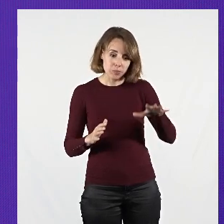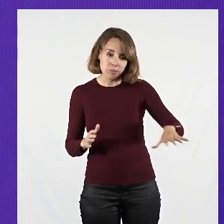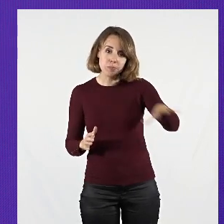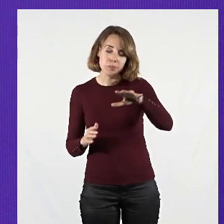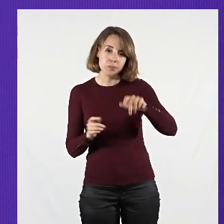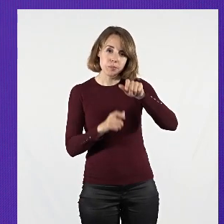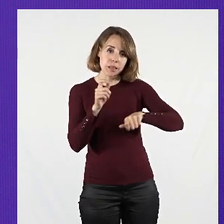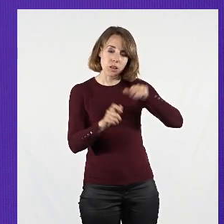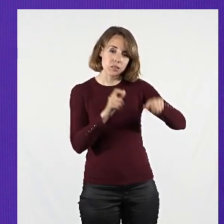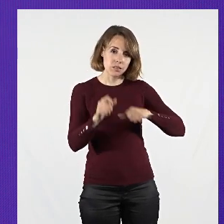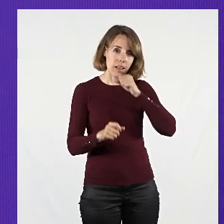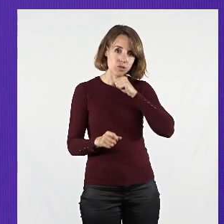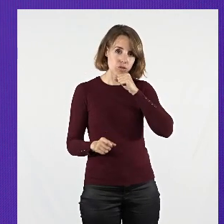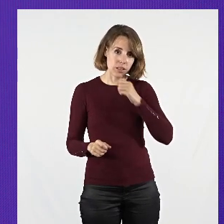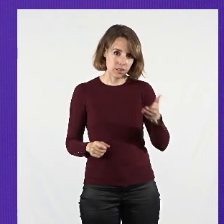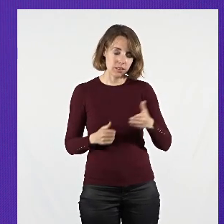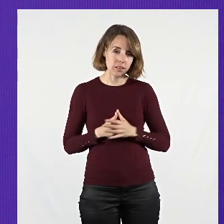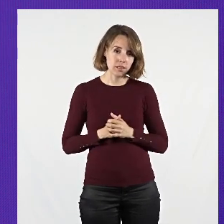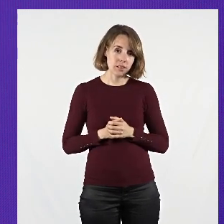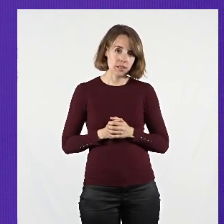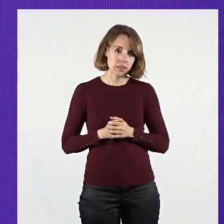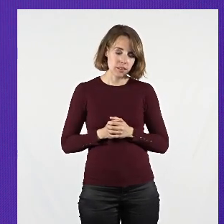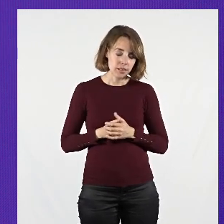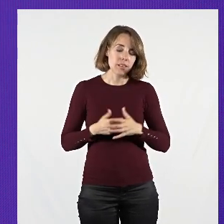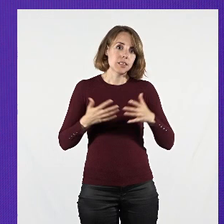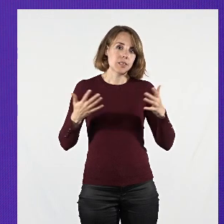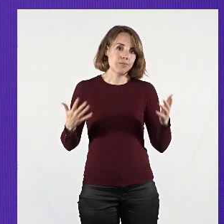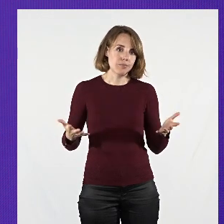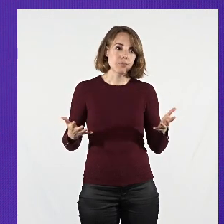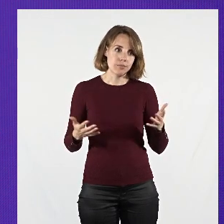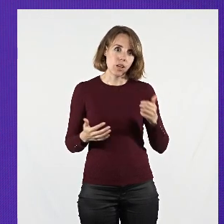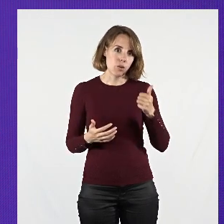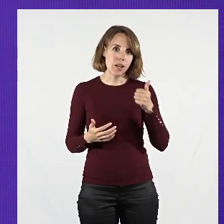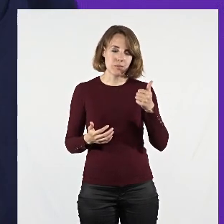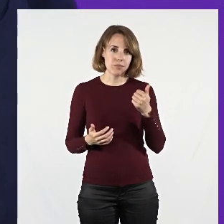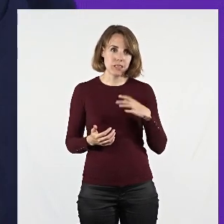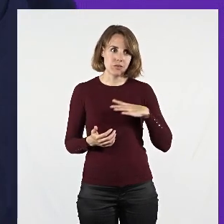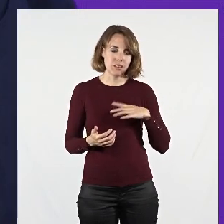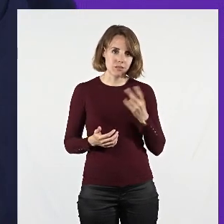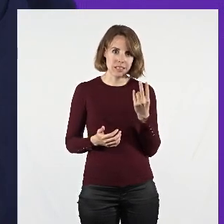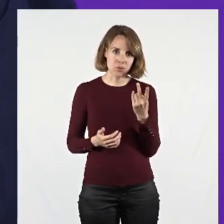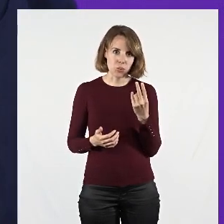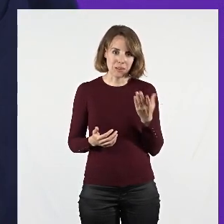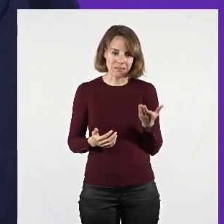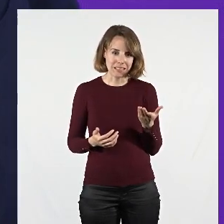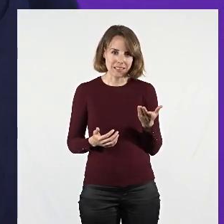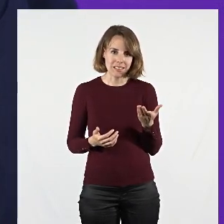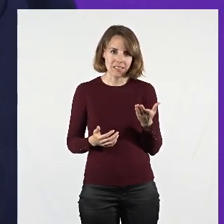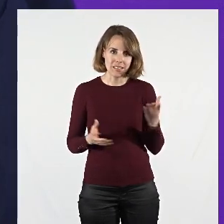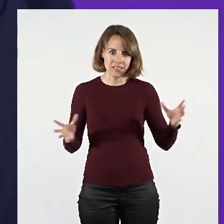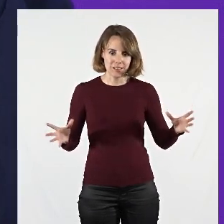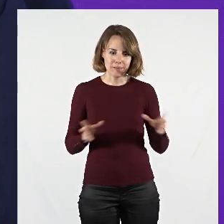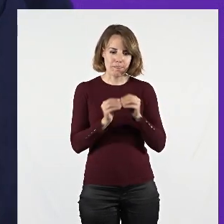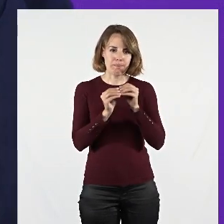collègues de la CARSAT, ont le triste privilège de cumuler à eux deux